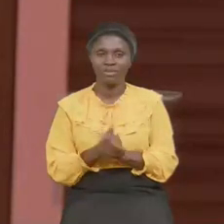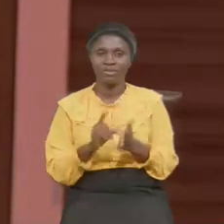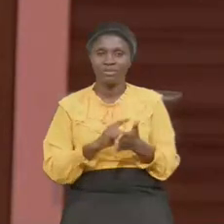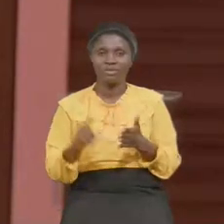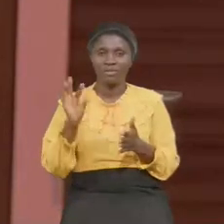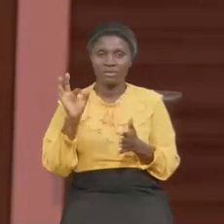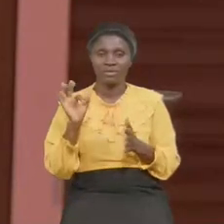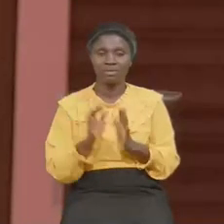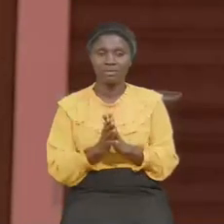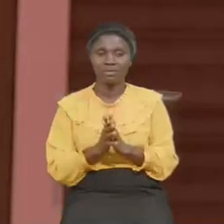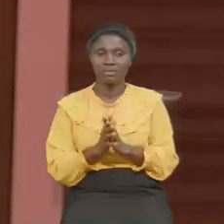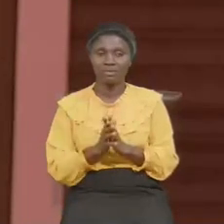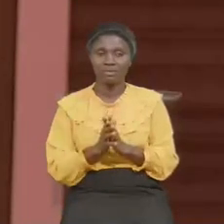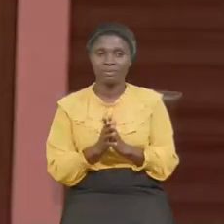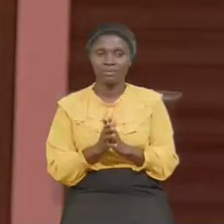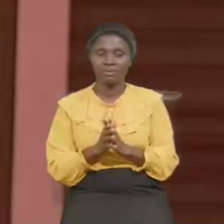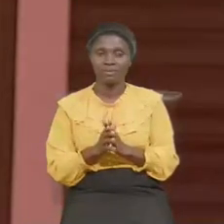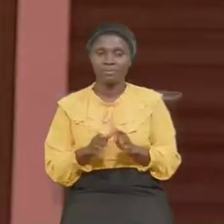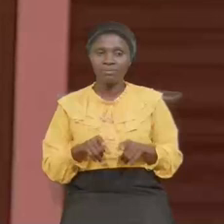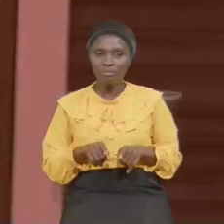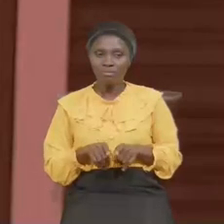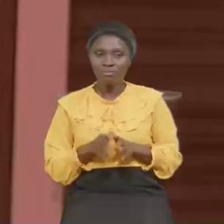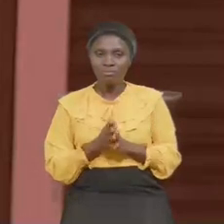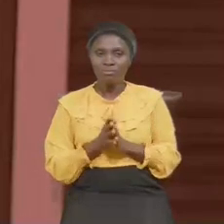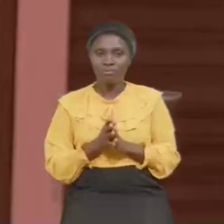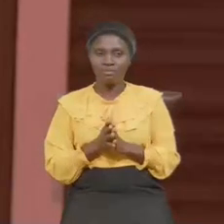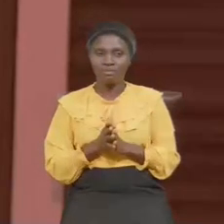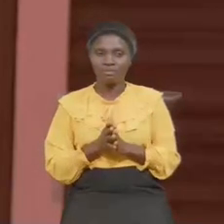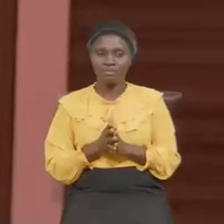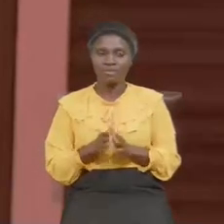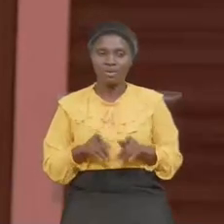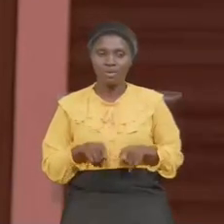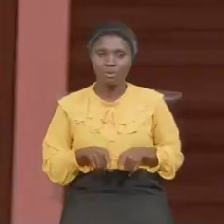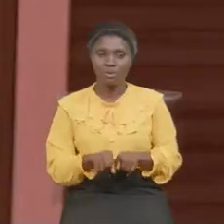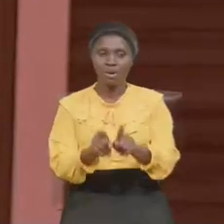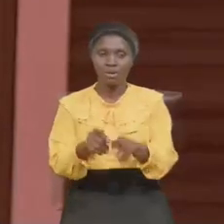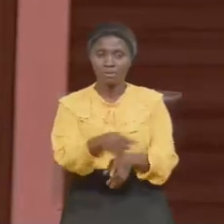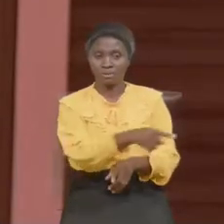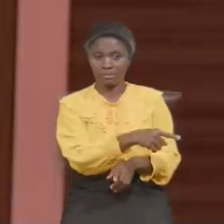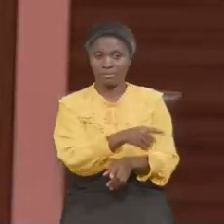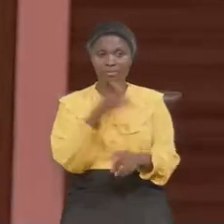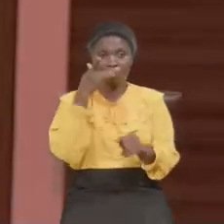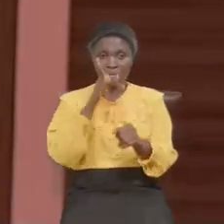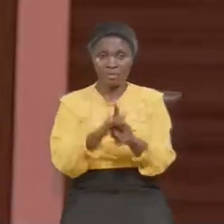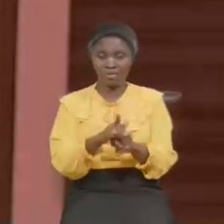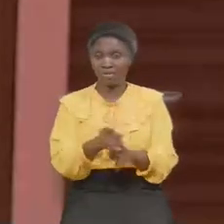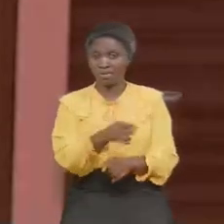19. On dit, verset 19. Il leur promettent la liberté.